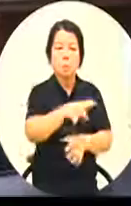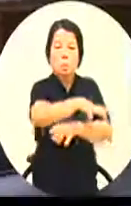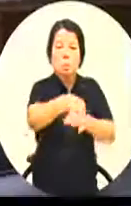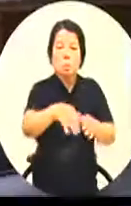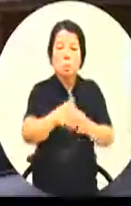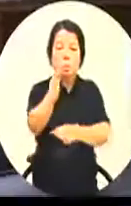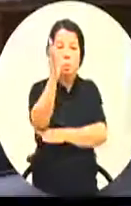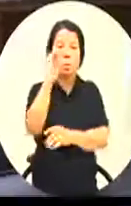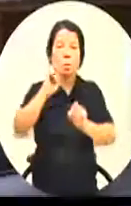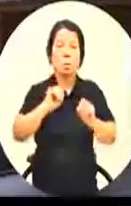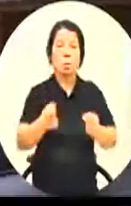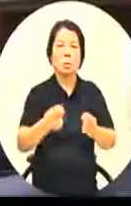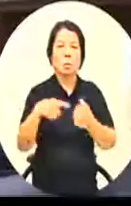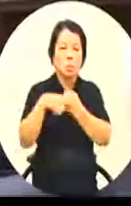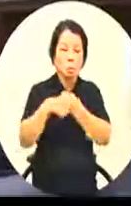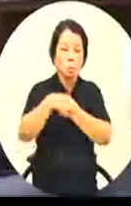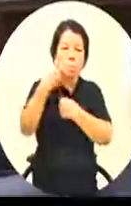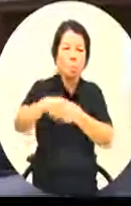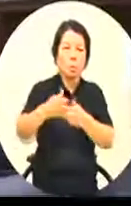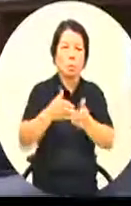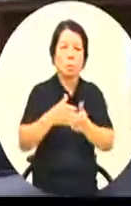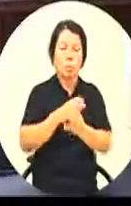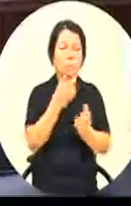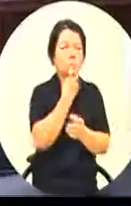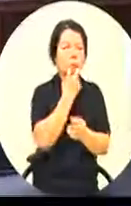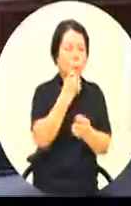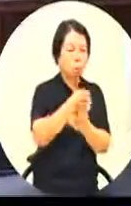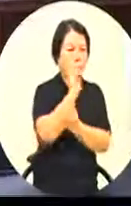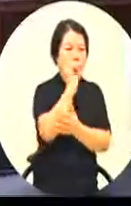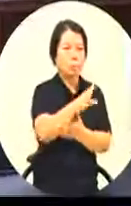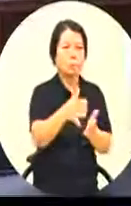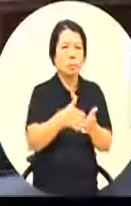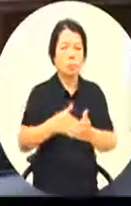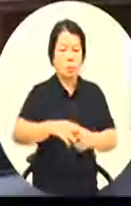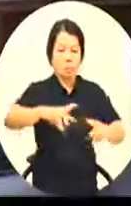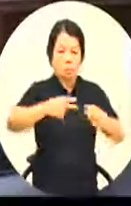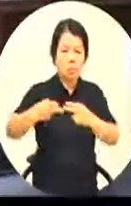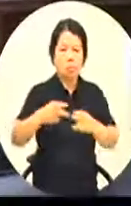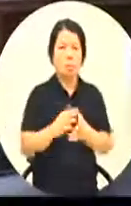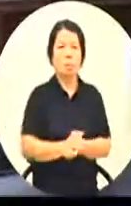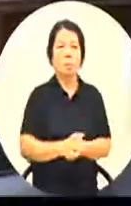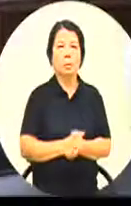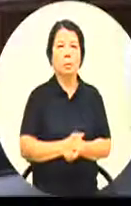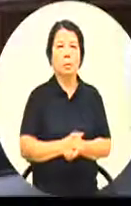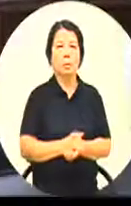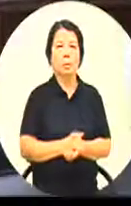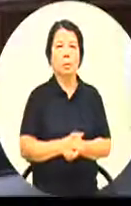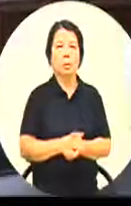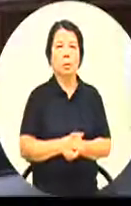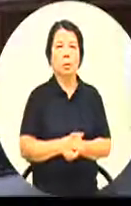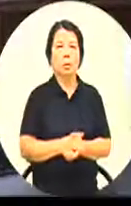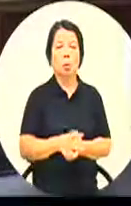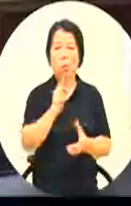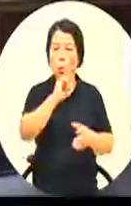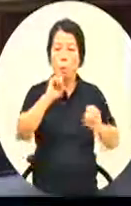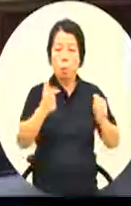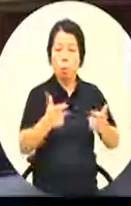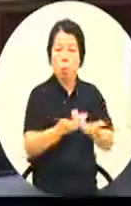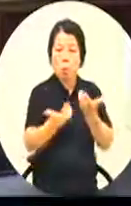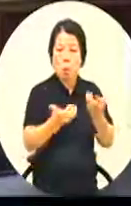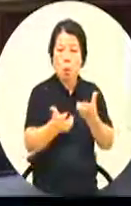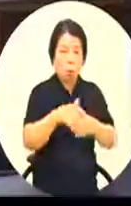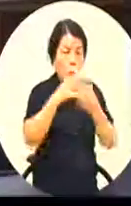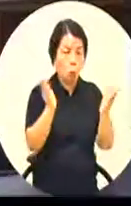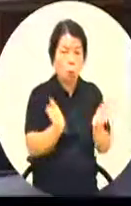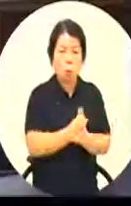育局做研究，这个其实应该在跟中央反映说是否要改进的空间。我没有要，我不赞成分科或者全美语教学，